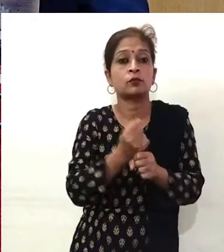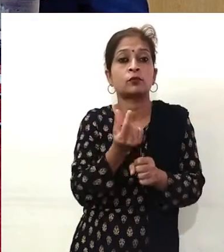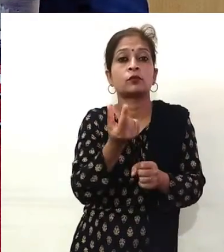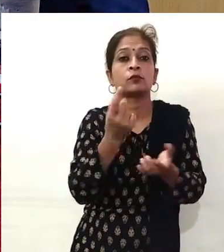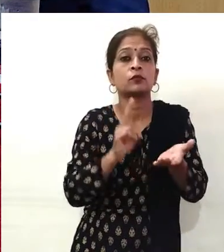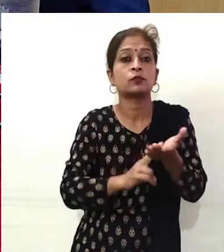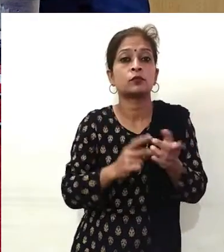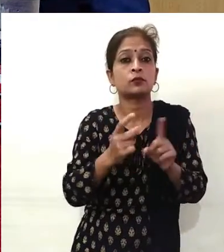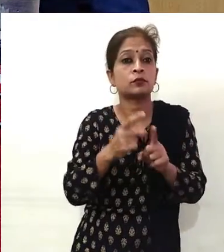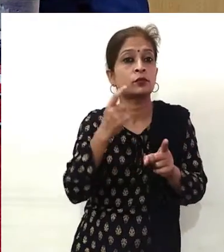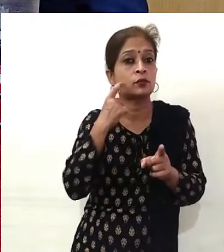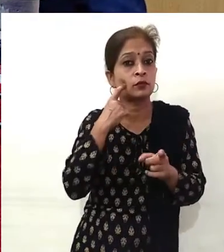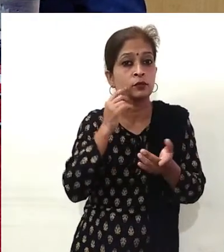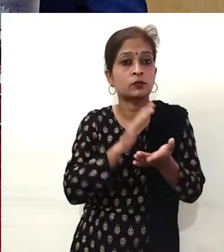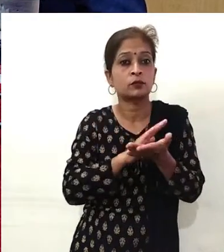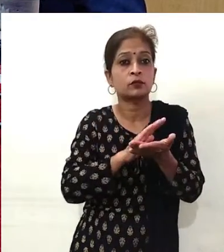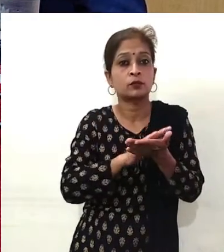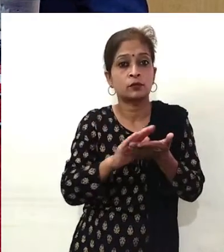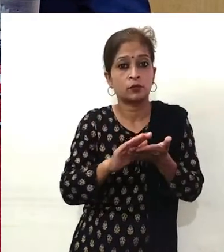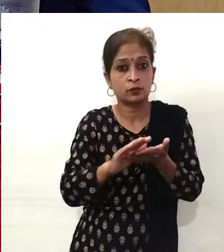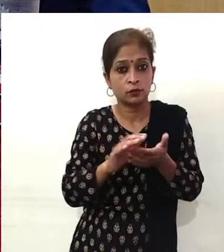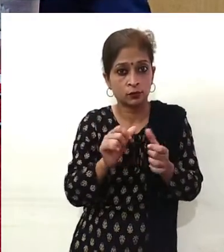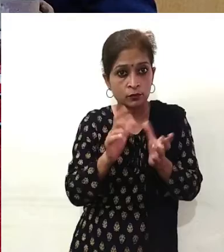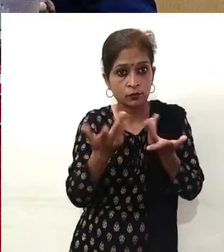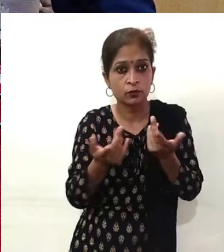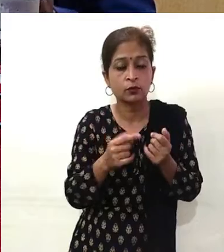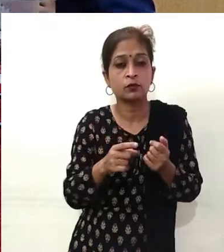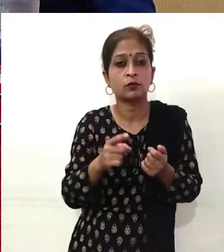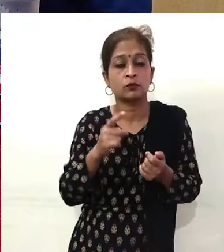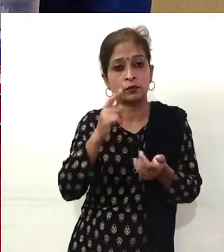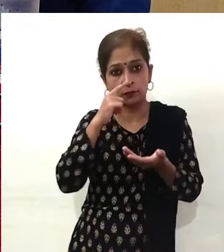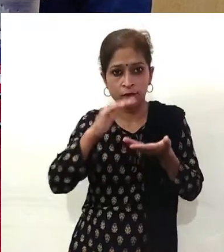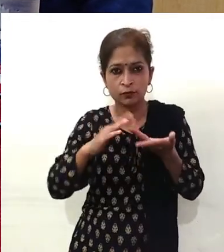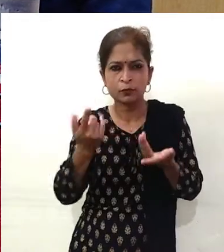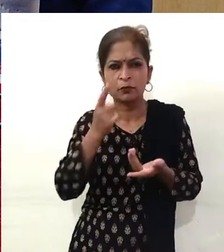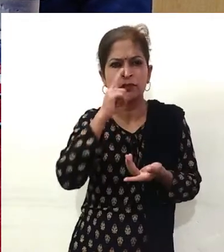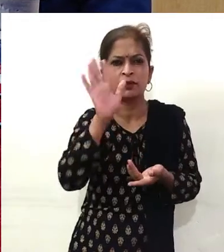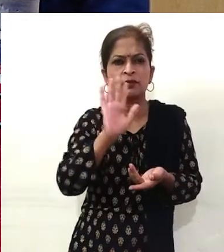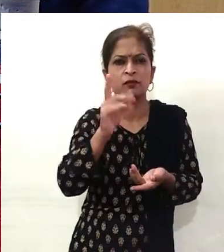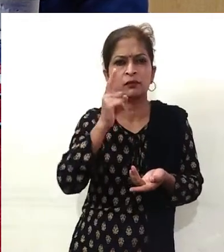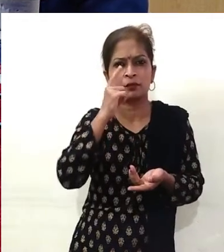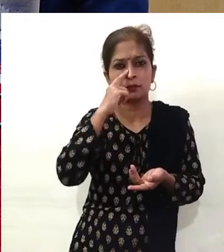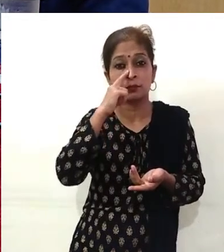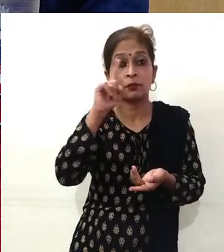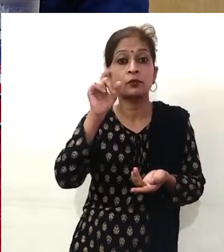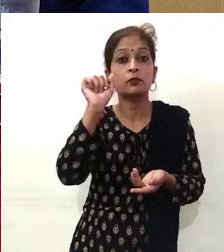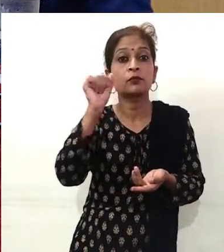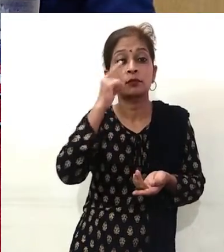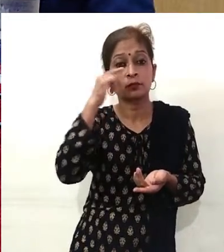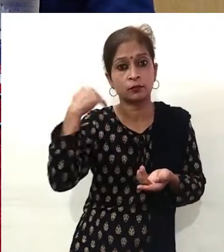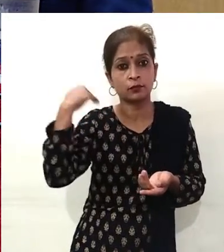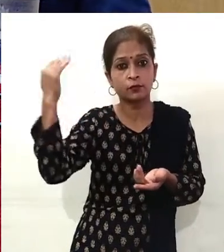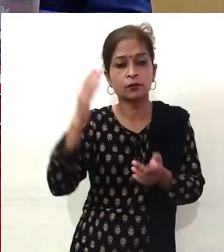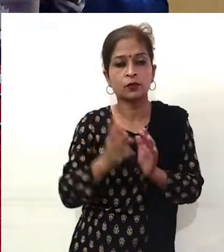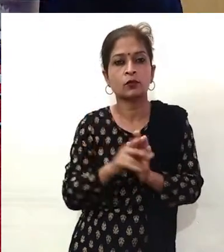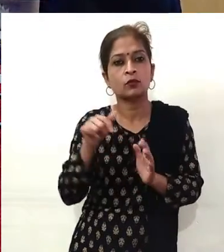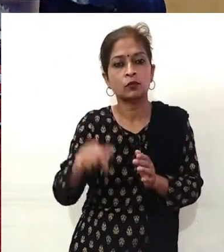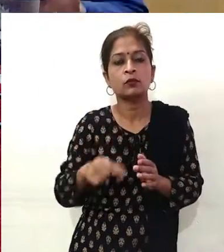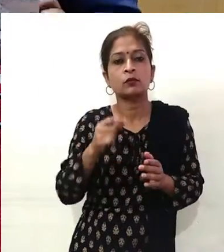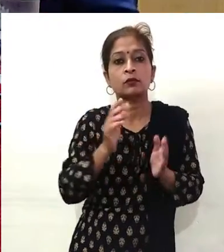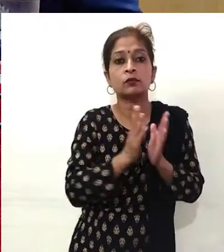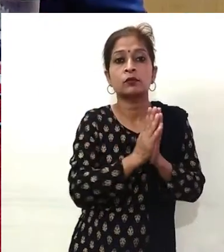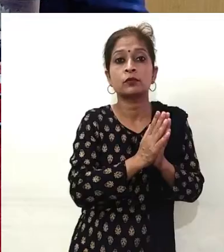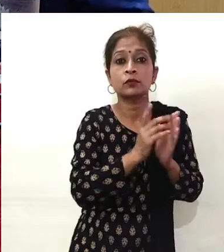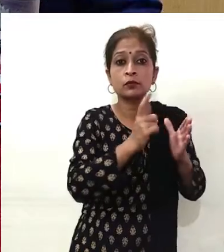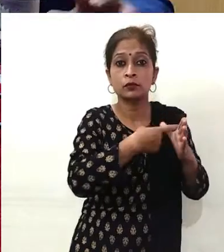उनकी पत्नी थी इंद्रदुम्न राजा की, जिनके चक्कर में, तो वो तो माँ तो नहीं थी लेकिन मौसी थी ना जी। तो जगन्नाथ जी ने बोला कि ठीक है,